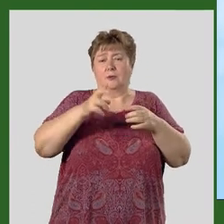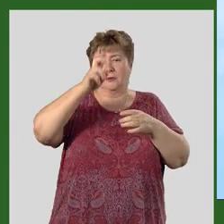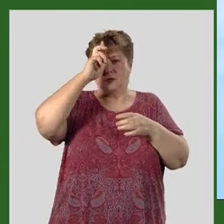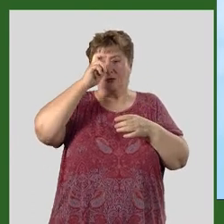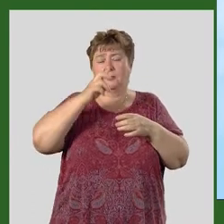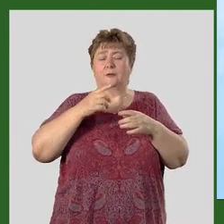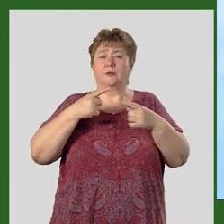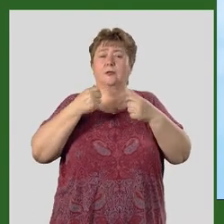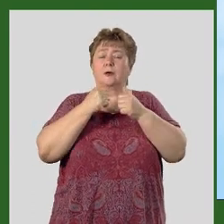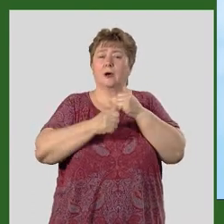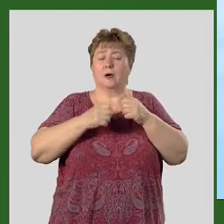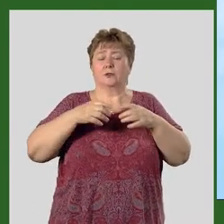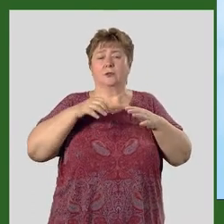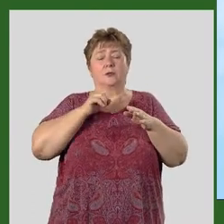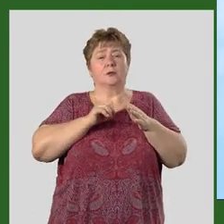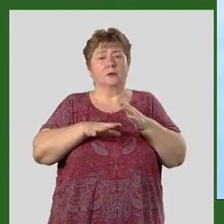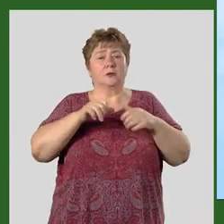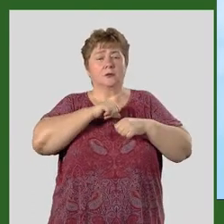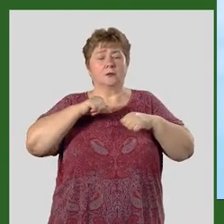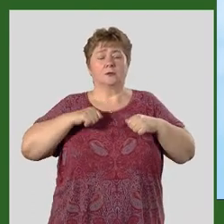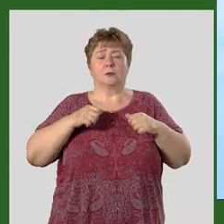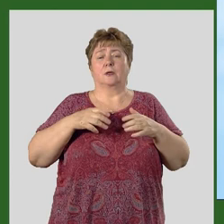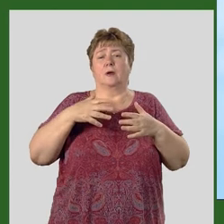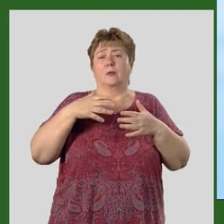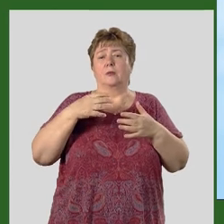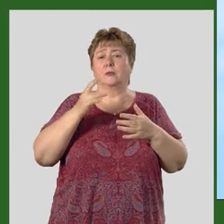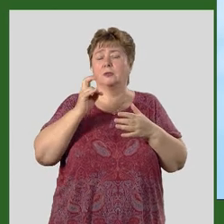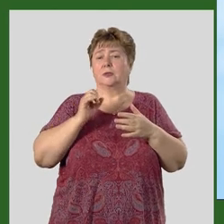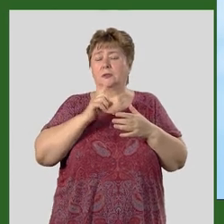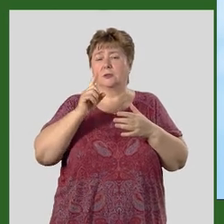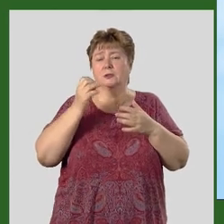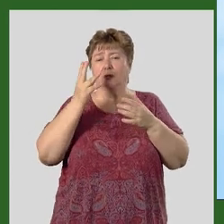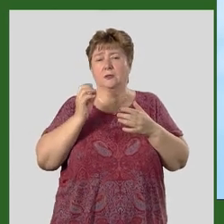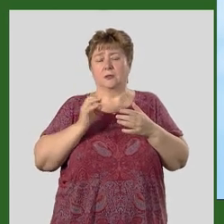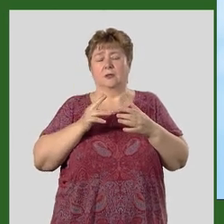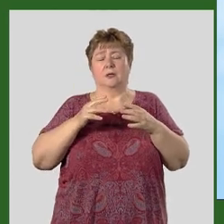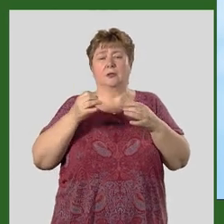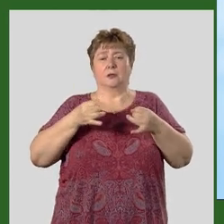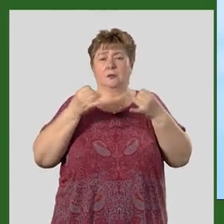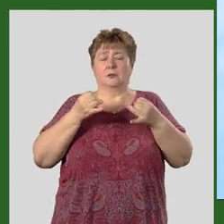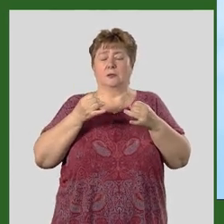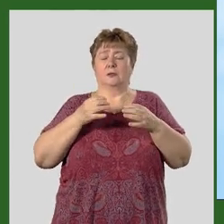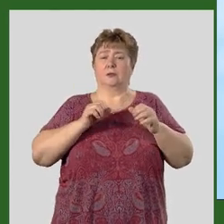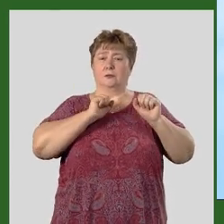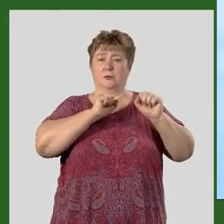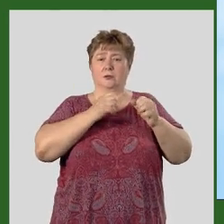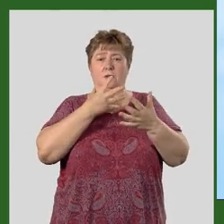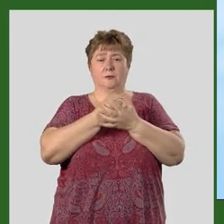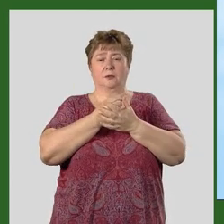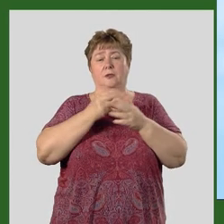государства, и каждый решает сам, исходя из национальных интересов и возможностей их